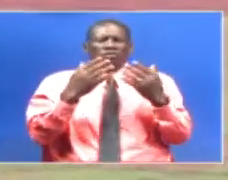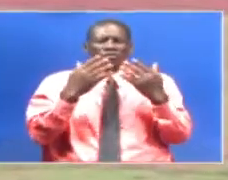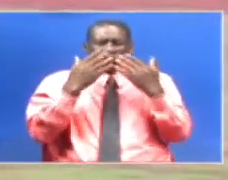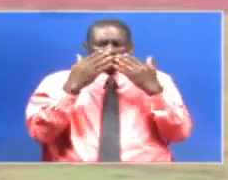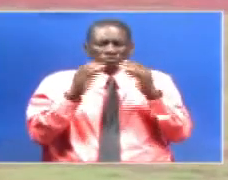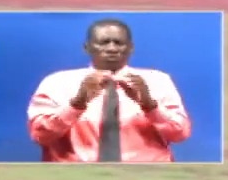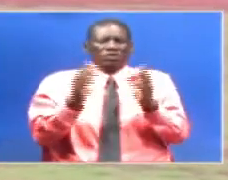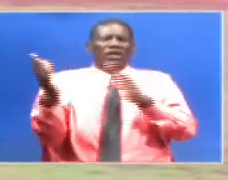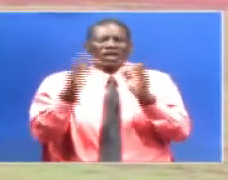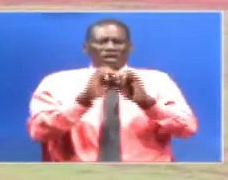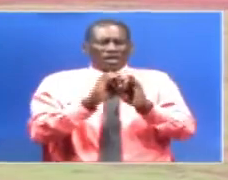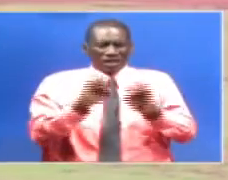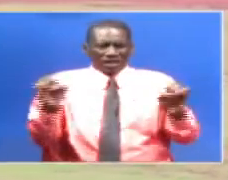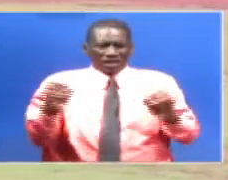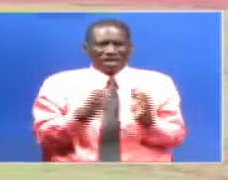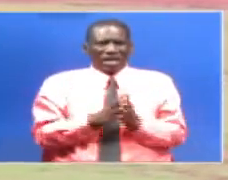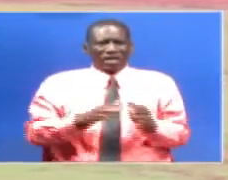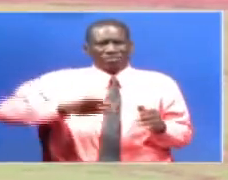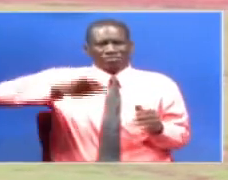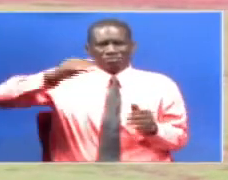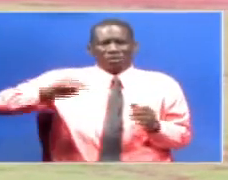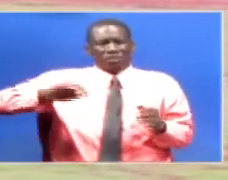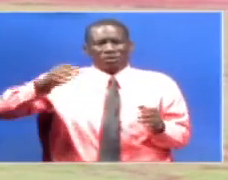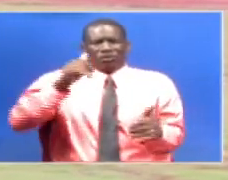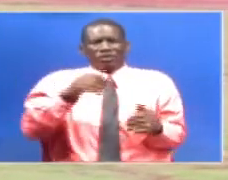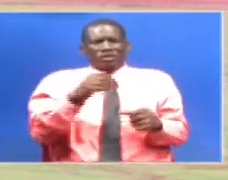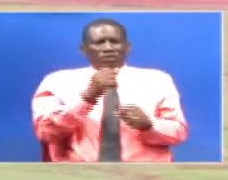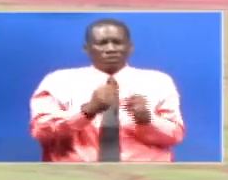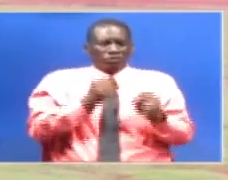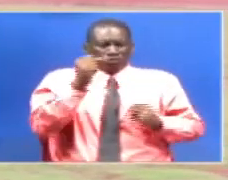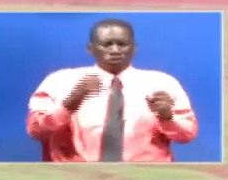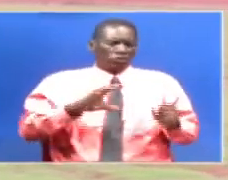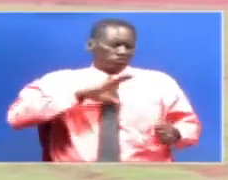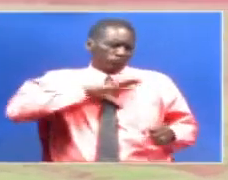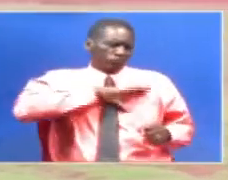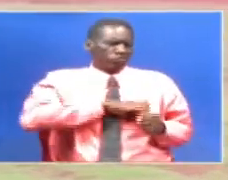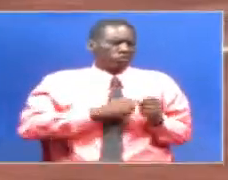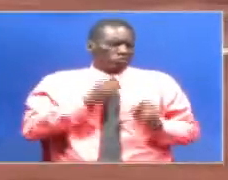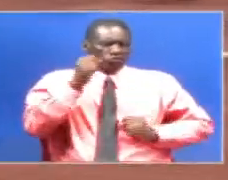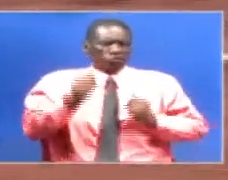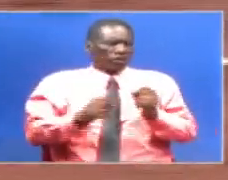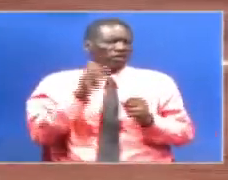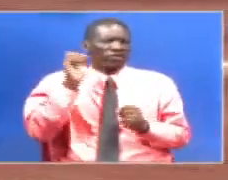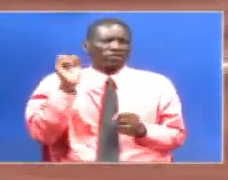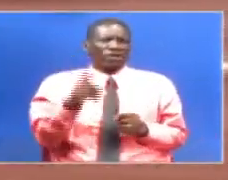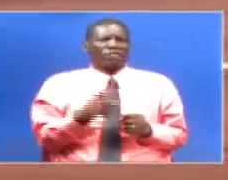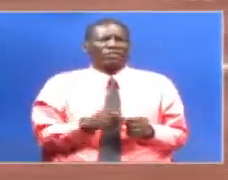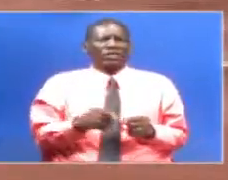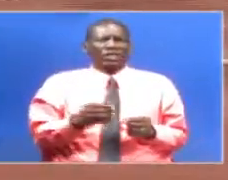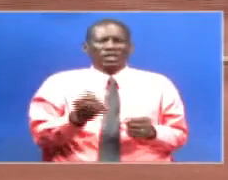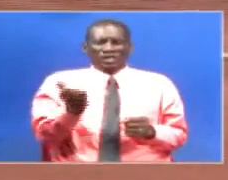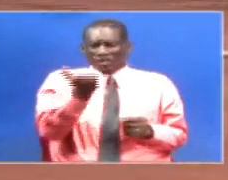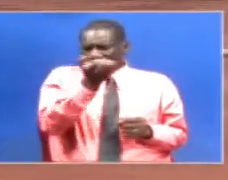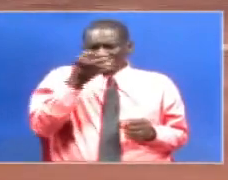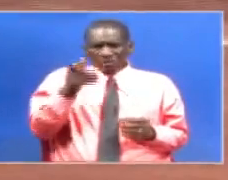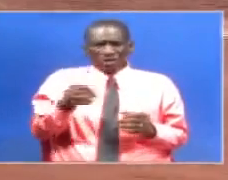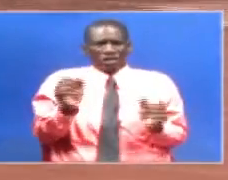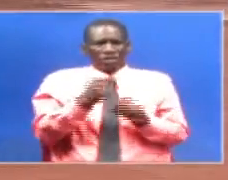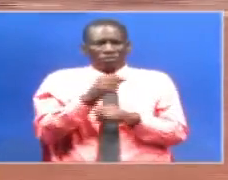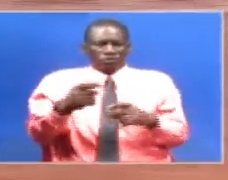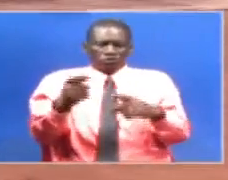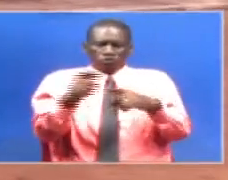na milima inayowapa wanariadha ukakamavu wa kustahimili mbio za masafa marefu. Hii kiwanja saa hii atuwezi